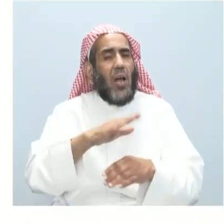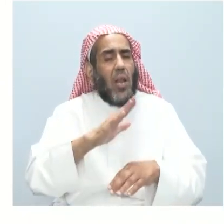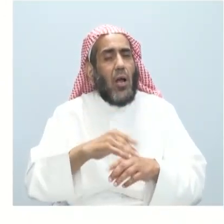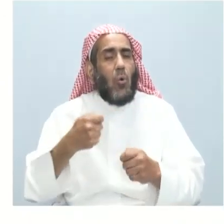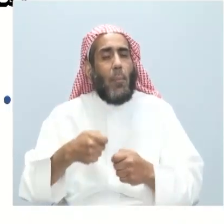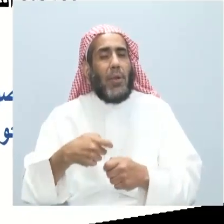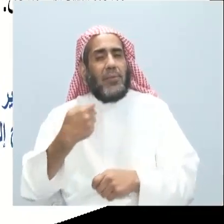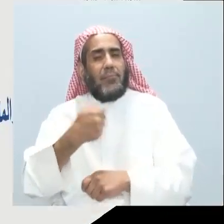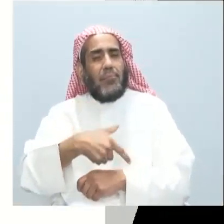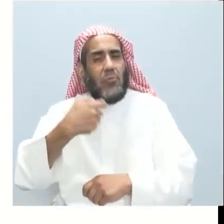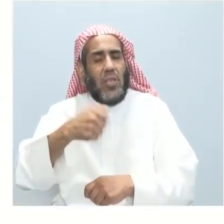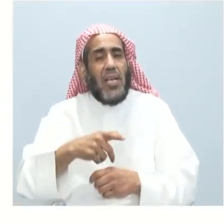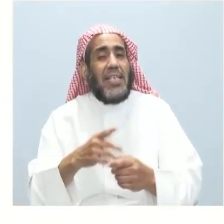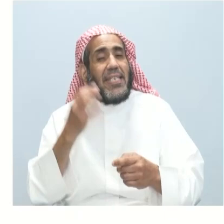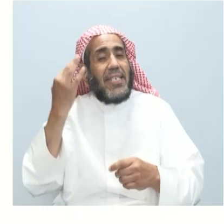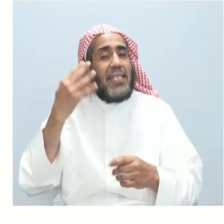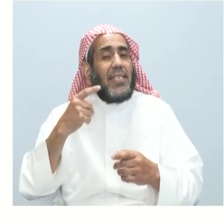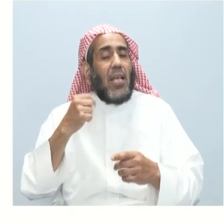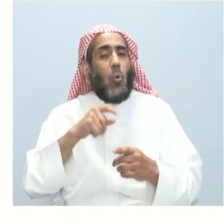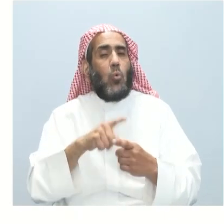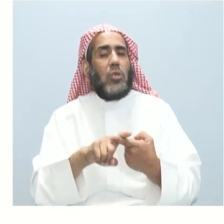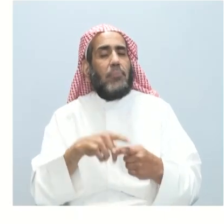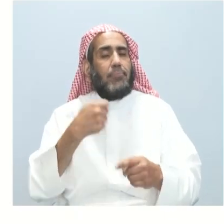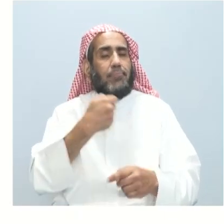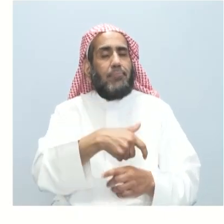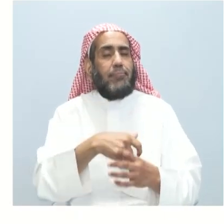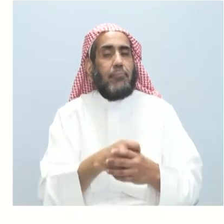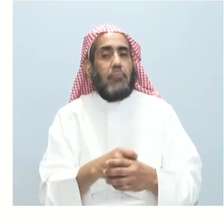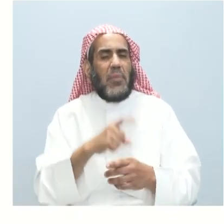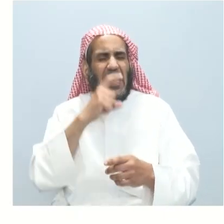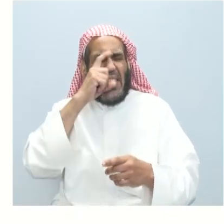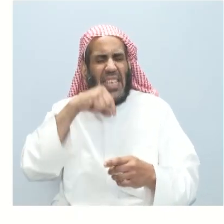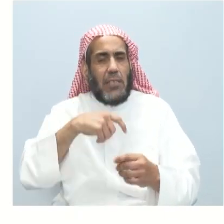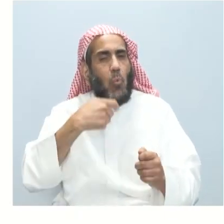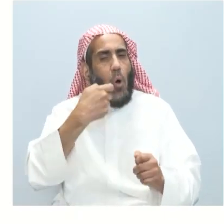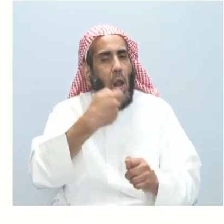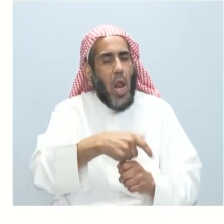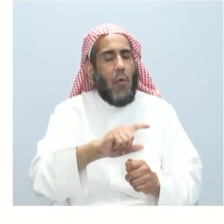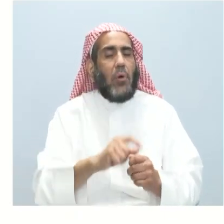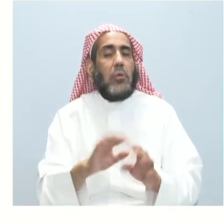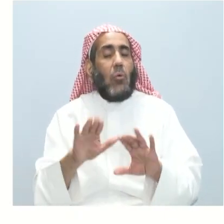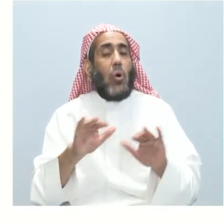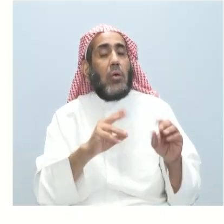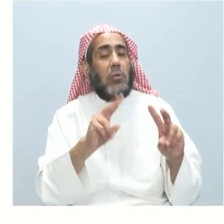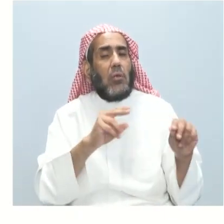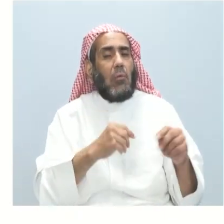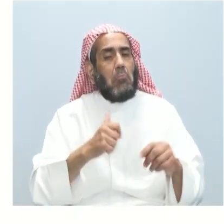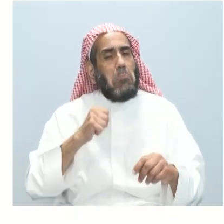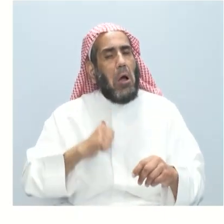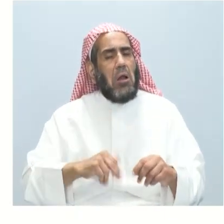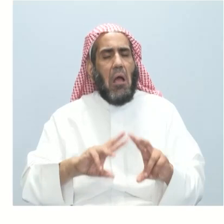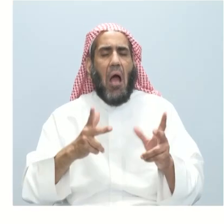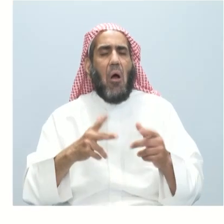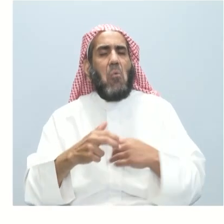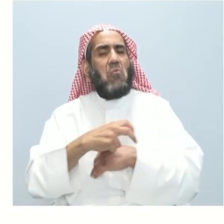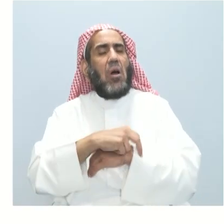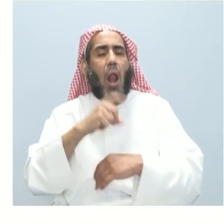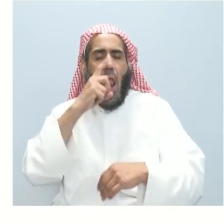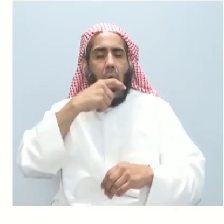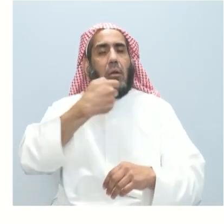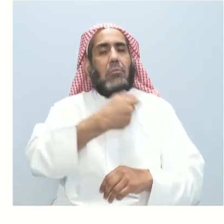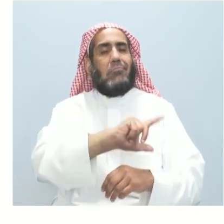كل من هنا الزوجه الجواب هنا تجب لها النفقه سواء اكانت غنيه او كانت